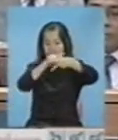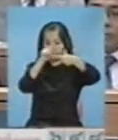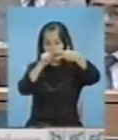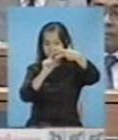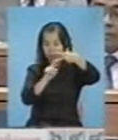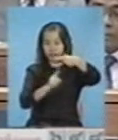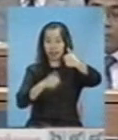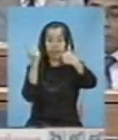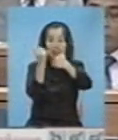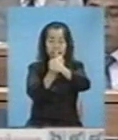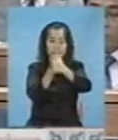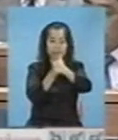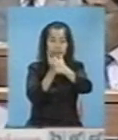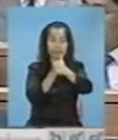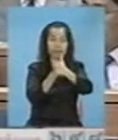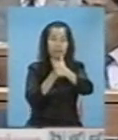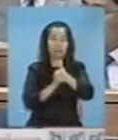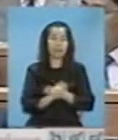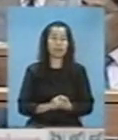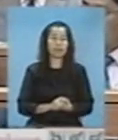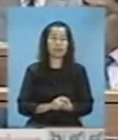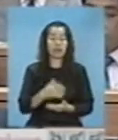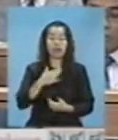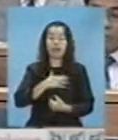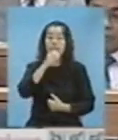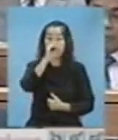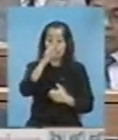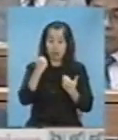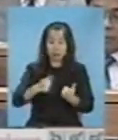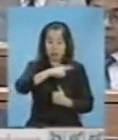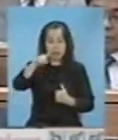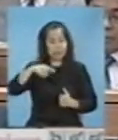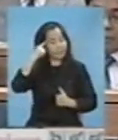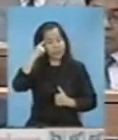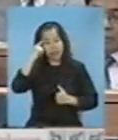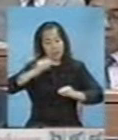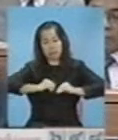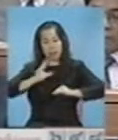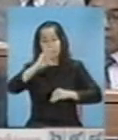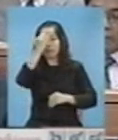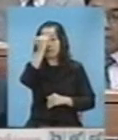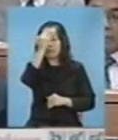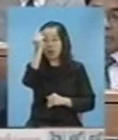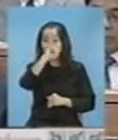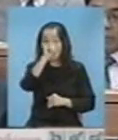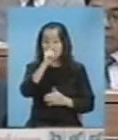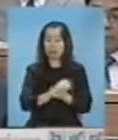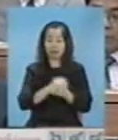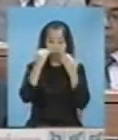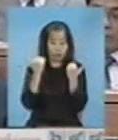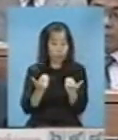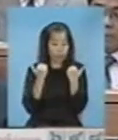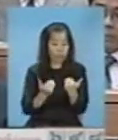ประการที่1กระผมขอกราบเรียนว่าที่พวกกระผมไม่เห็นด้วยก็เพราะว่าสถานการณ์ปัจ